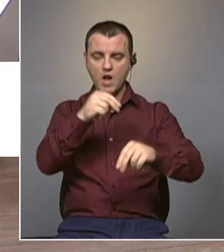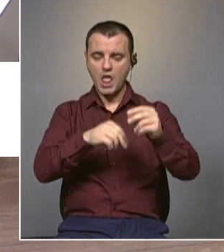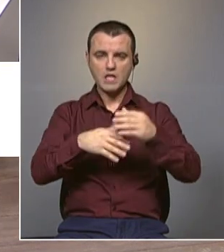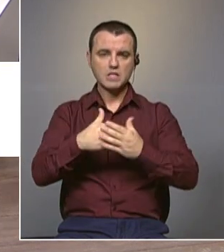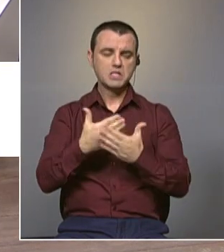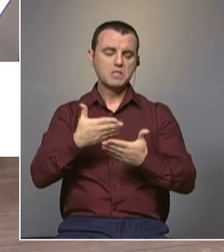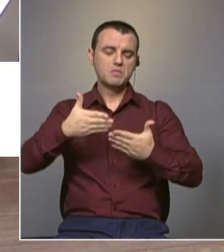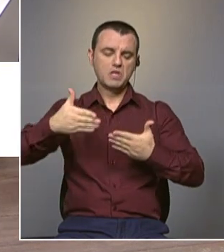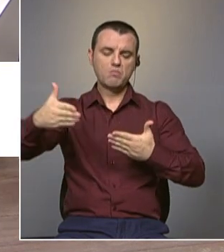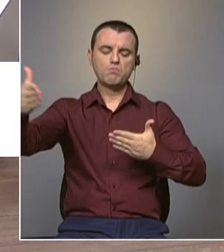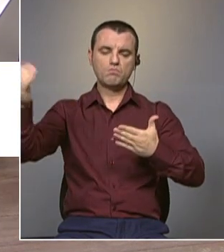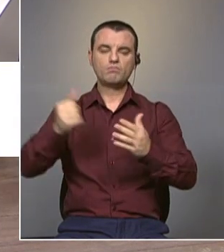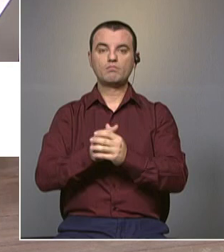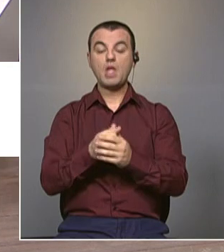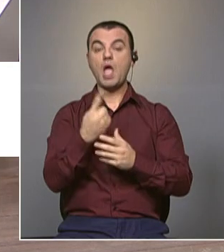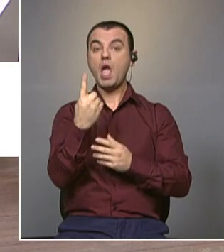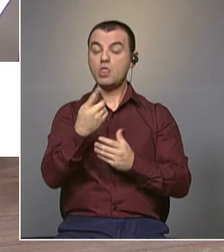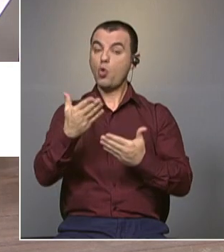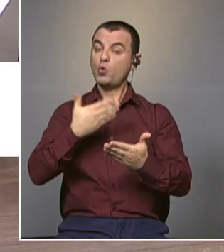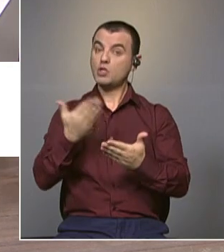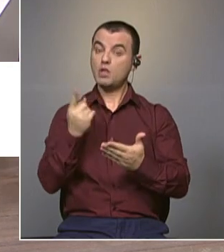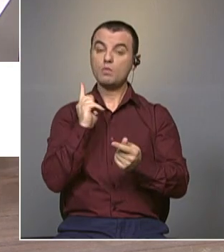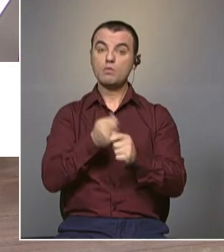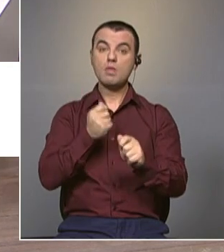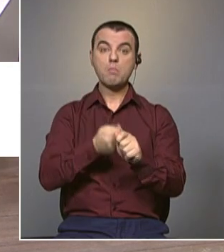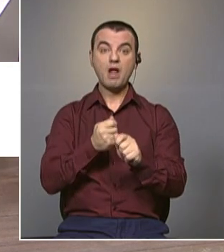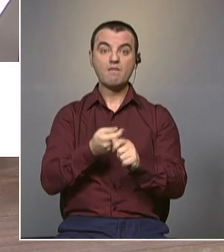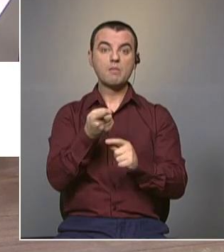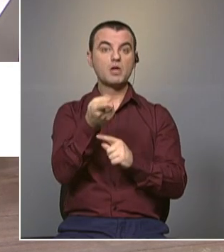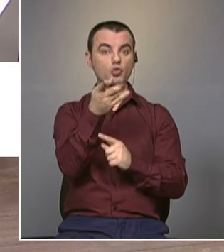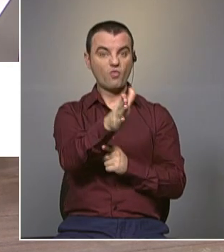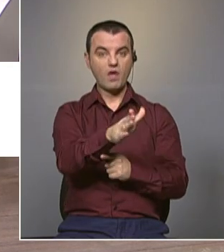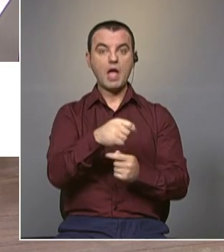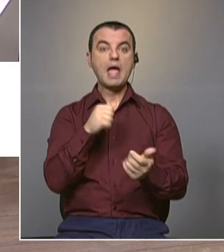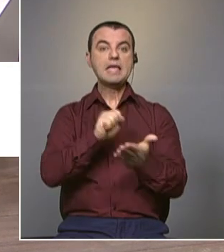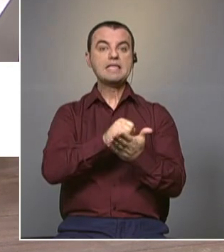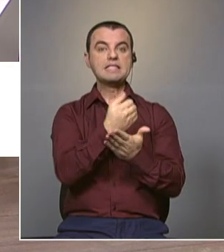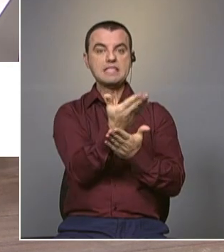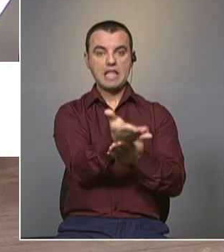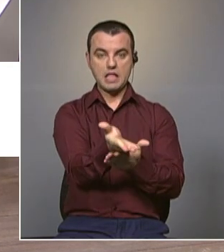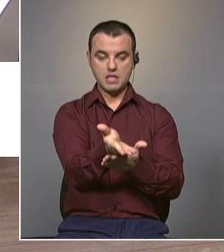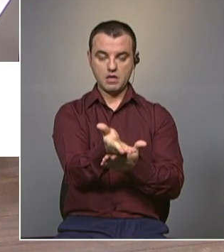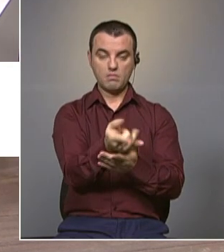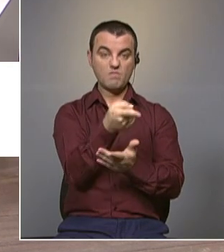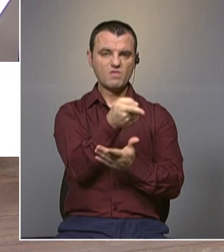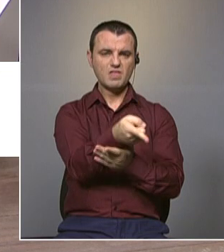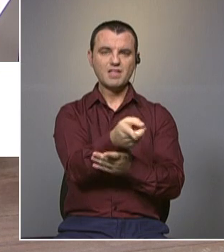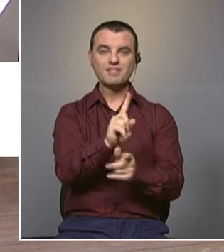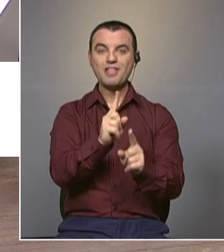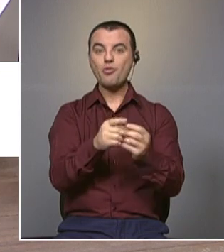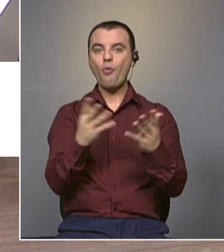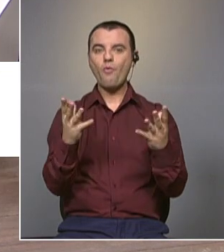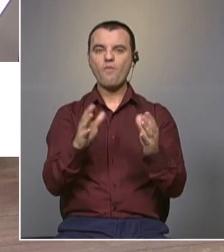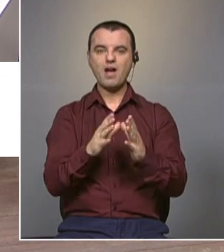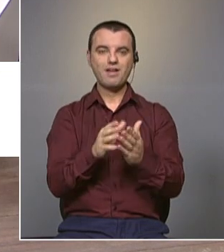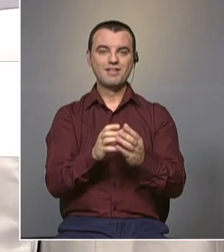други събития. Едно от нещата, които направихме, беше това издание. В тези не толкова дебели